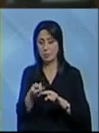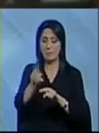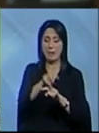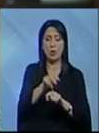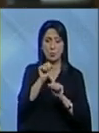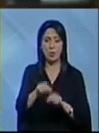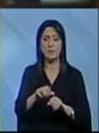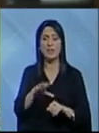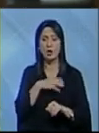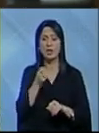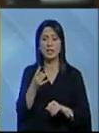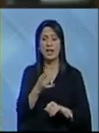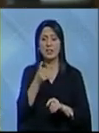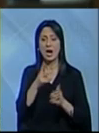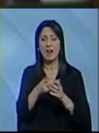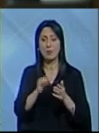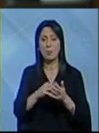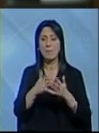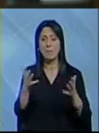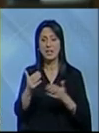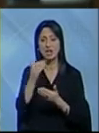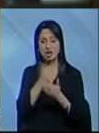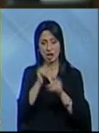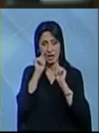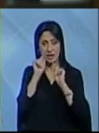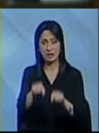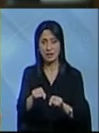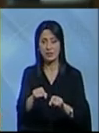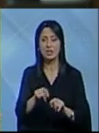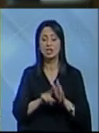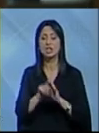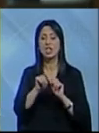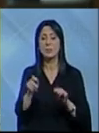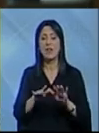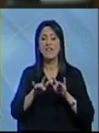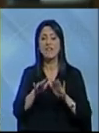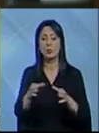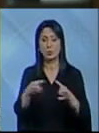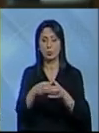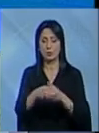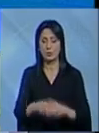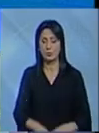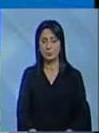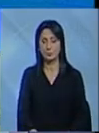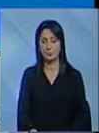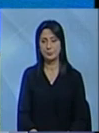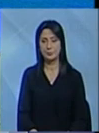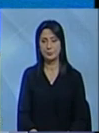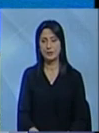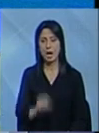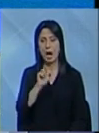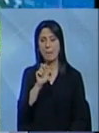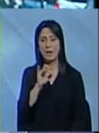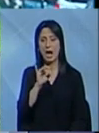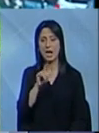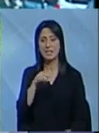მეორეზე, იმისთვის რომ ვიყოთ კიდევ ერთხელ გამეორებით მეტად შედეგზე ორიენტირებული და შეექმნას ფუნქციური გუნდები. კოტე